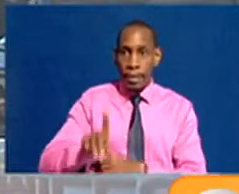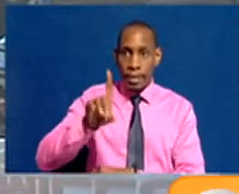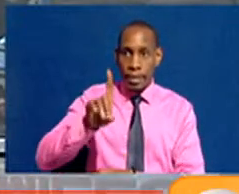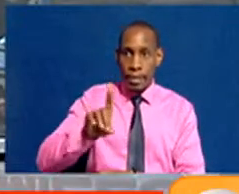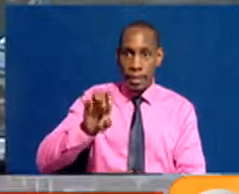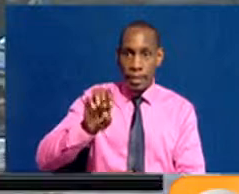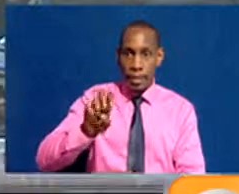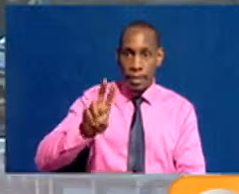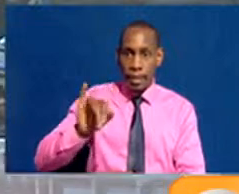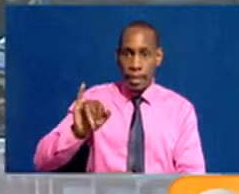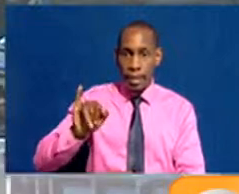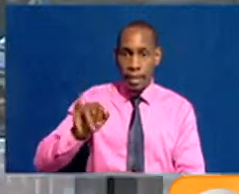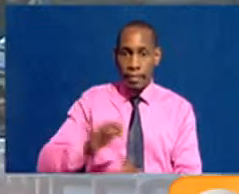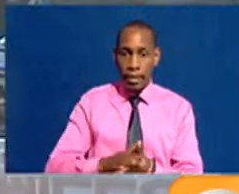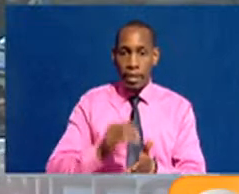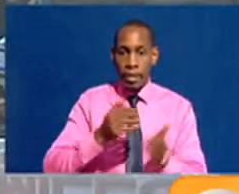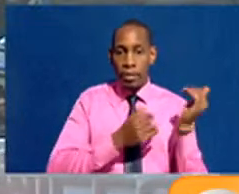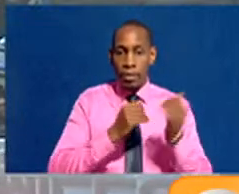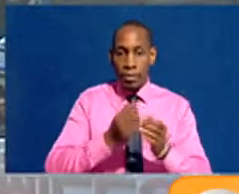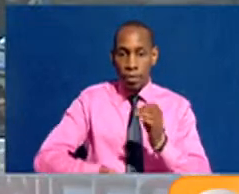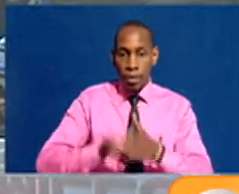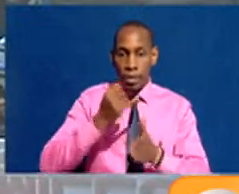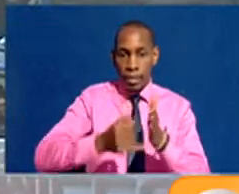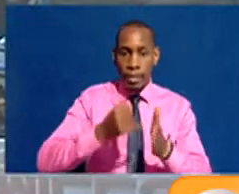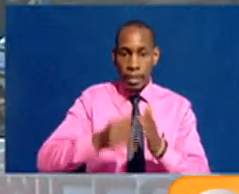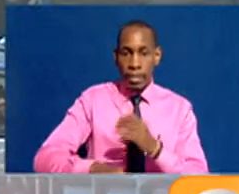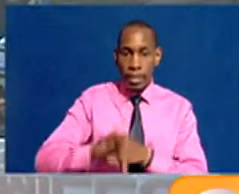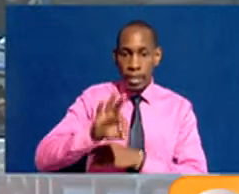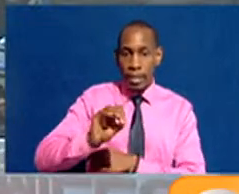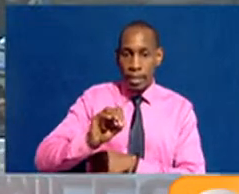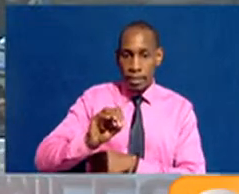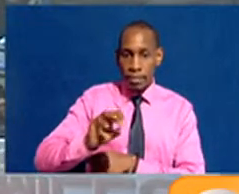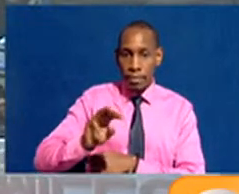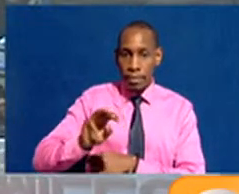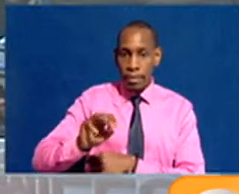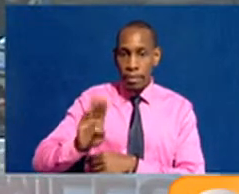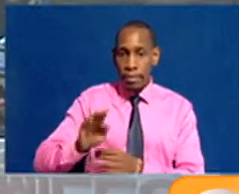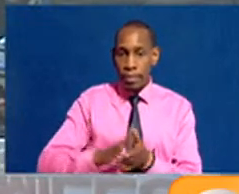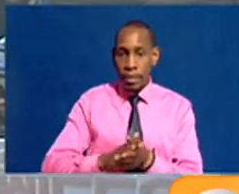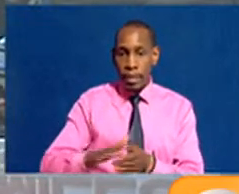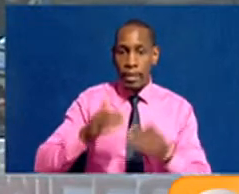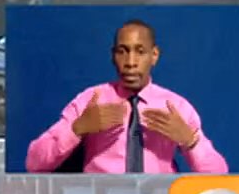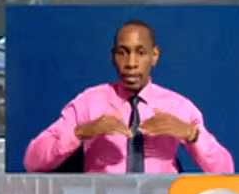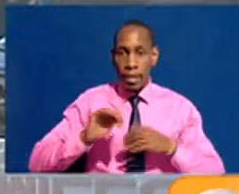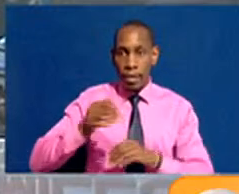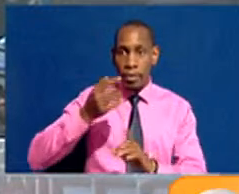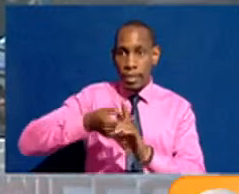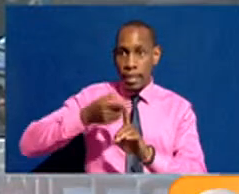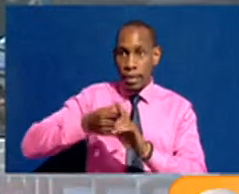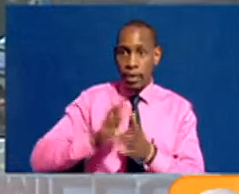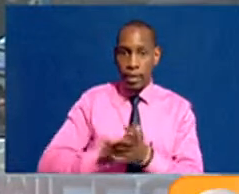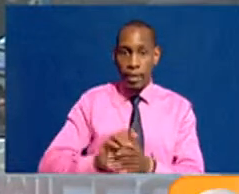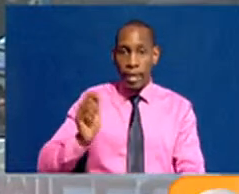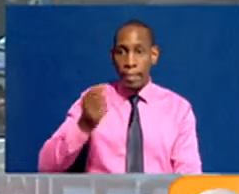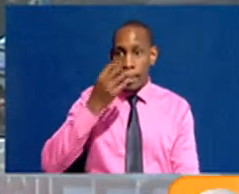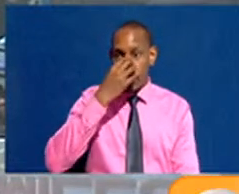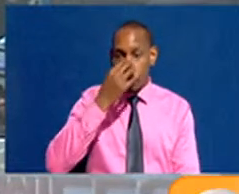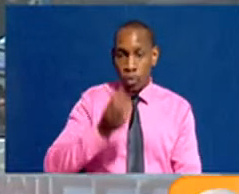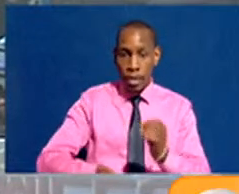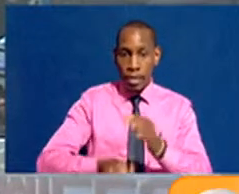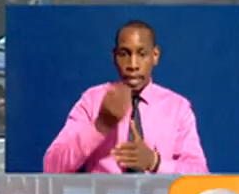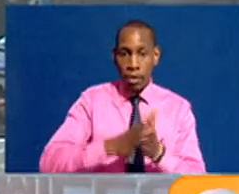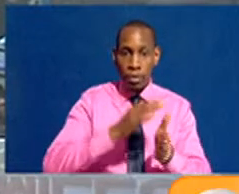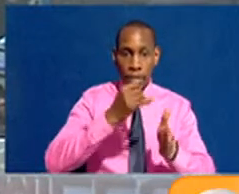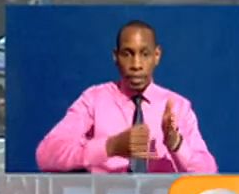inatarajiwa kuzindua kiwanda cha shilingi bilioni 30 katika eneo la Samburu, eneo bunge la Kinango, kaunti ya Kwale. Rais William Ruto atazindua